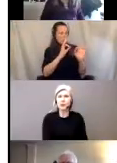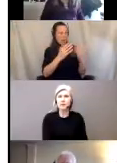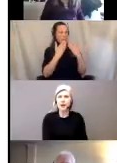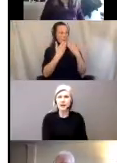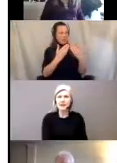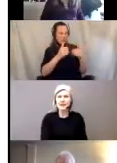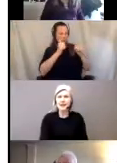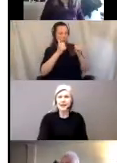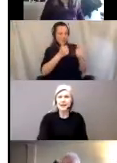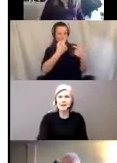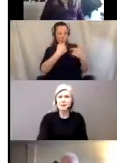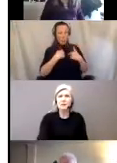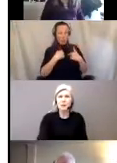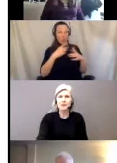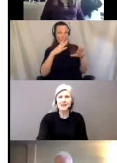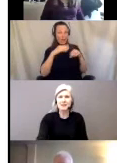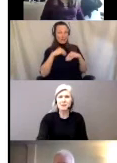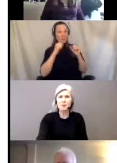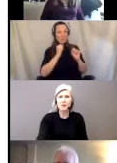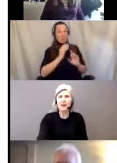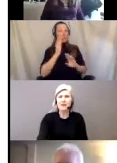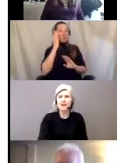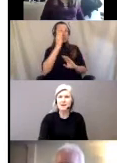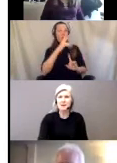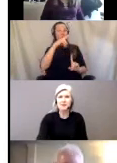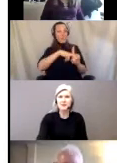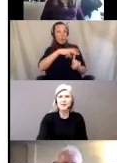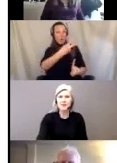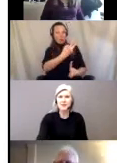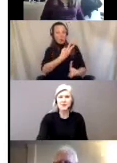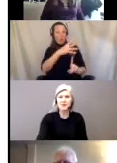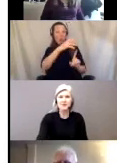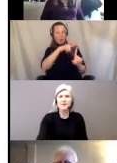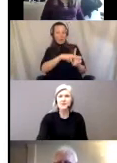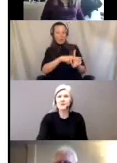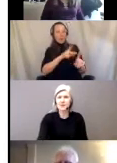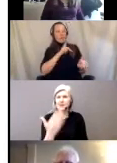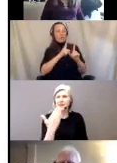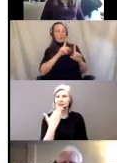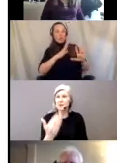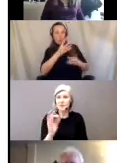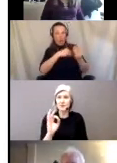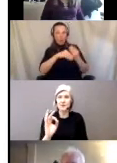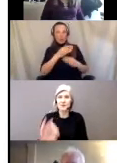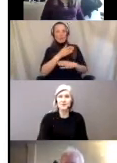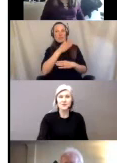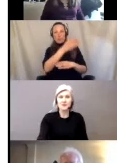me va très bien. On pourra prendre rendez-vous pour qu'on puisse se parler par la suite. Merci beaucoup, Daryl.